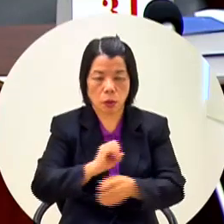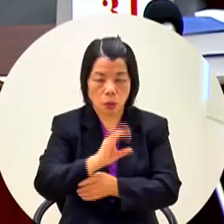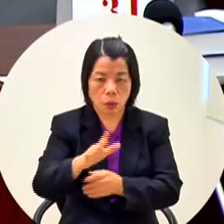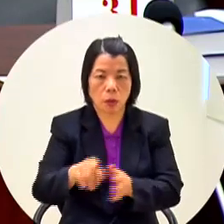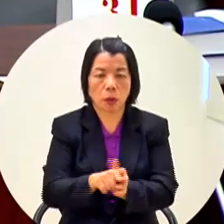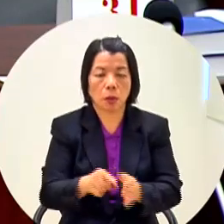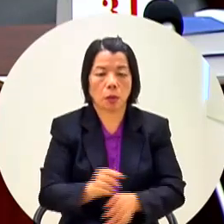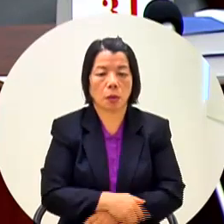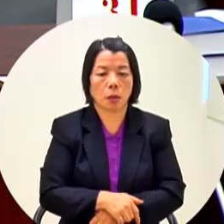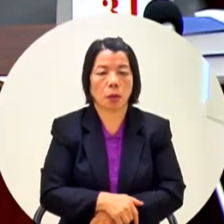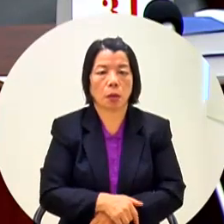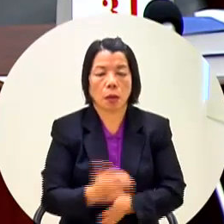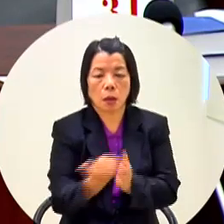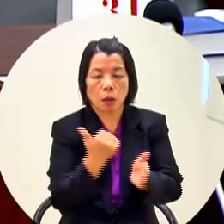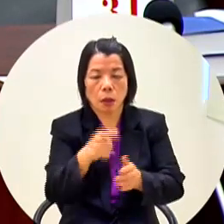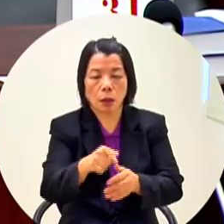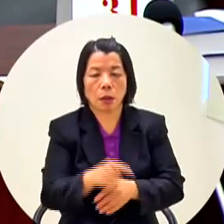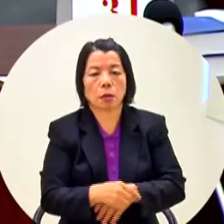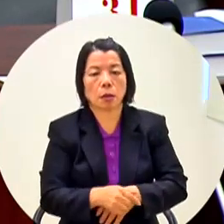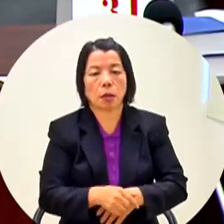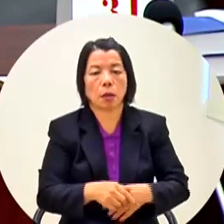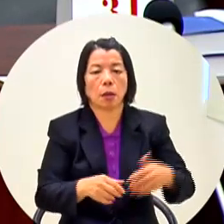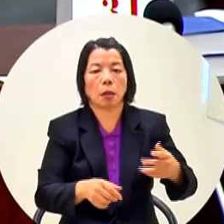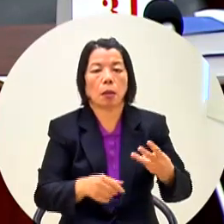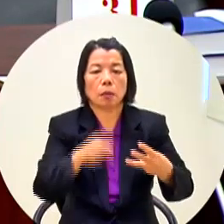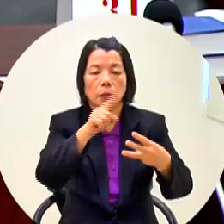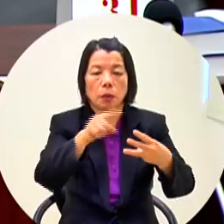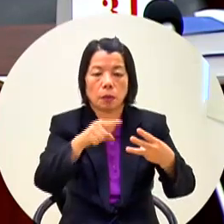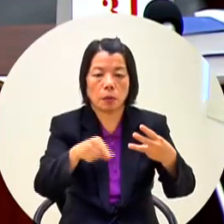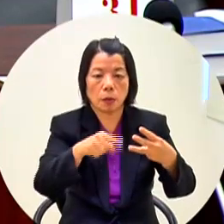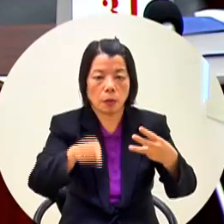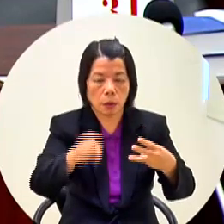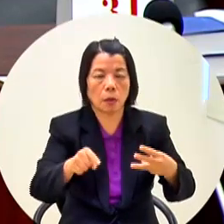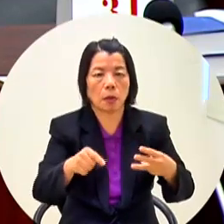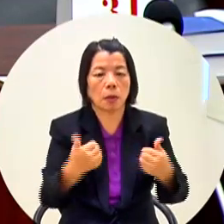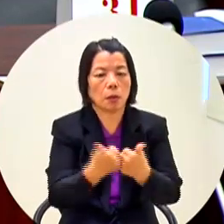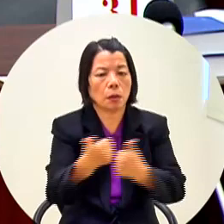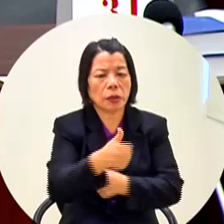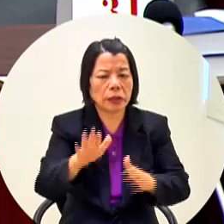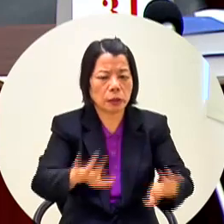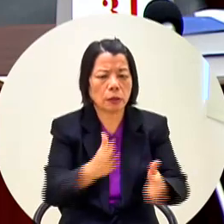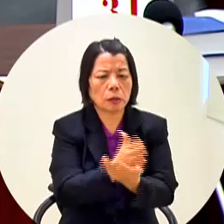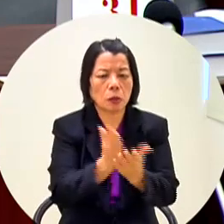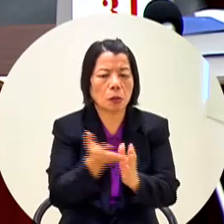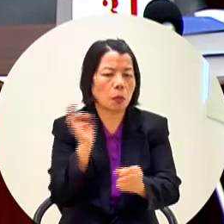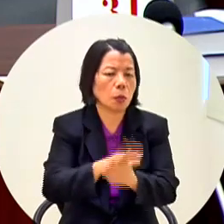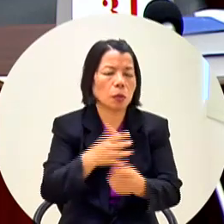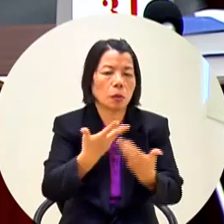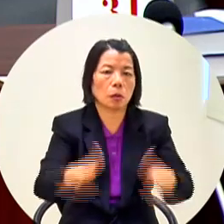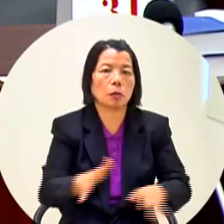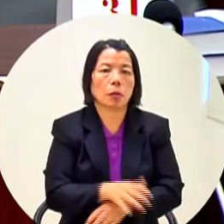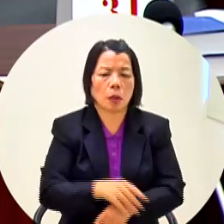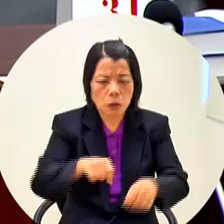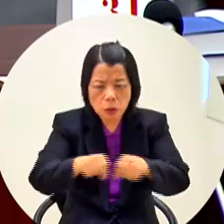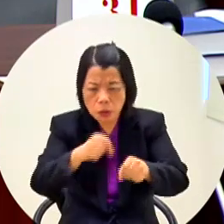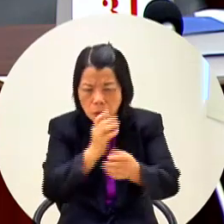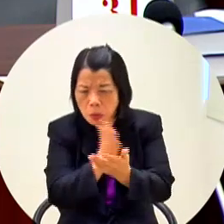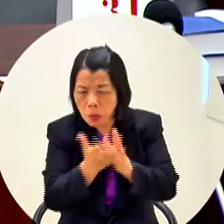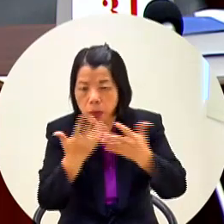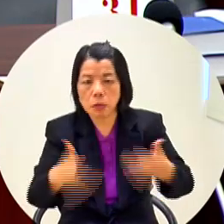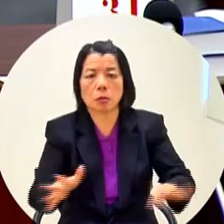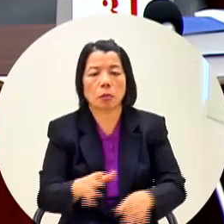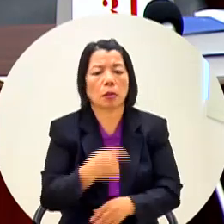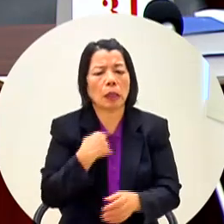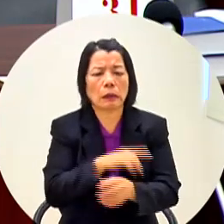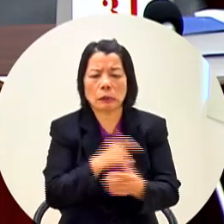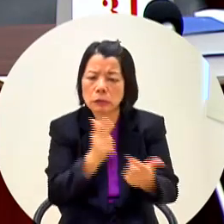范世清议员的这个见解，现在的方案太多了，八八款，真正了该唔知要用哪几款，所以应